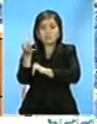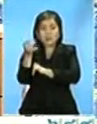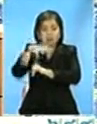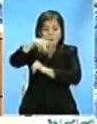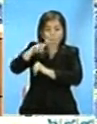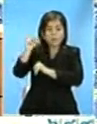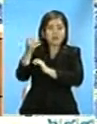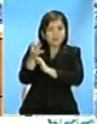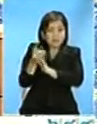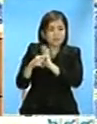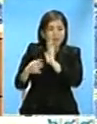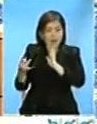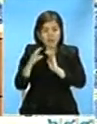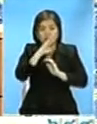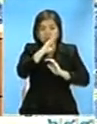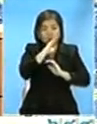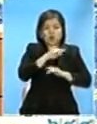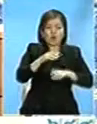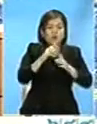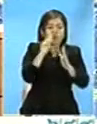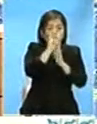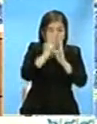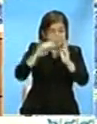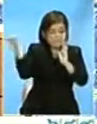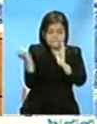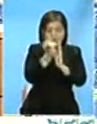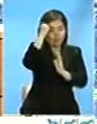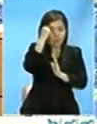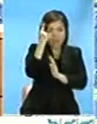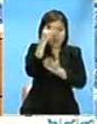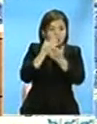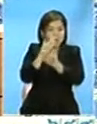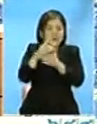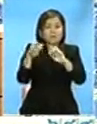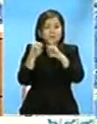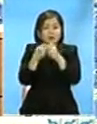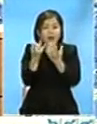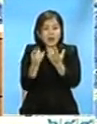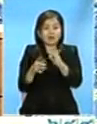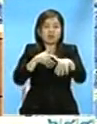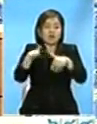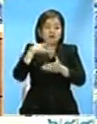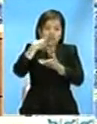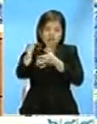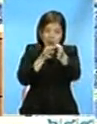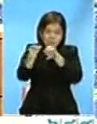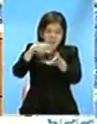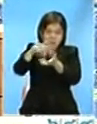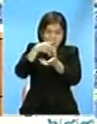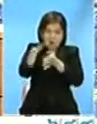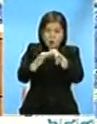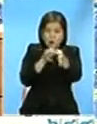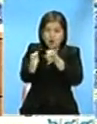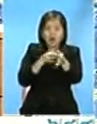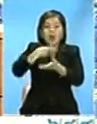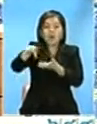ภาถ้ากฎหมายจบไปในครึ่งวันประชาชนไม่รู้ว่าหายนะกำลังจะเกิดขึ้นเราเตือนประชาชนว่าในกรณีท่านกำลังใช้เ